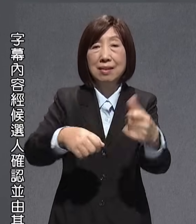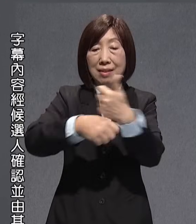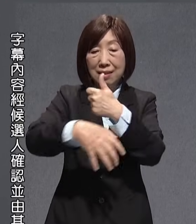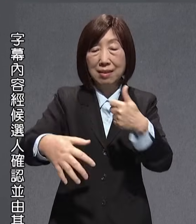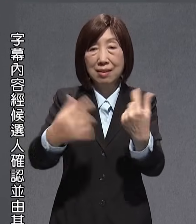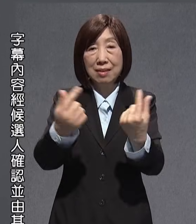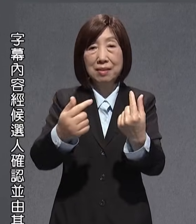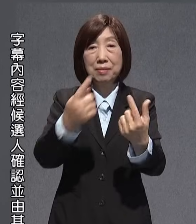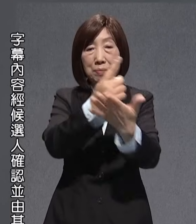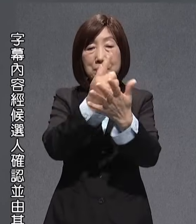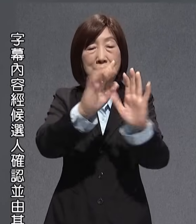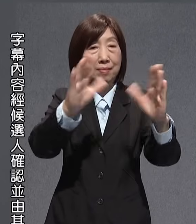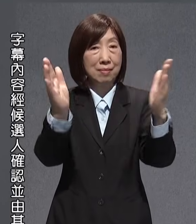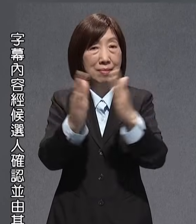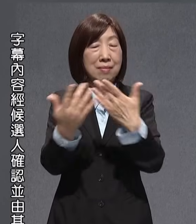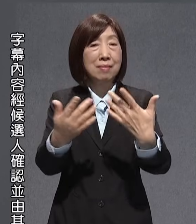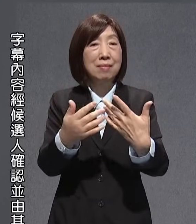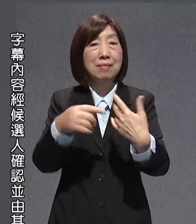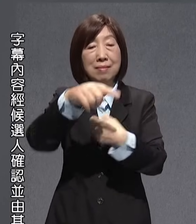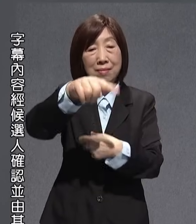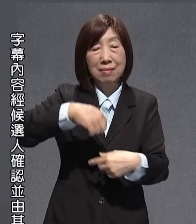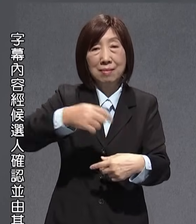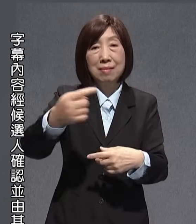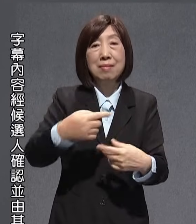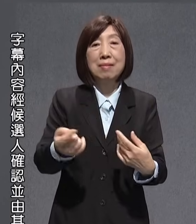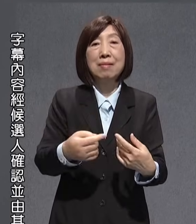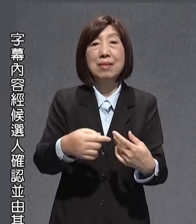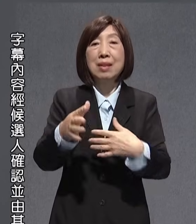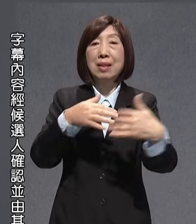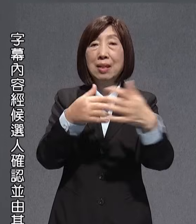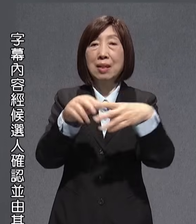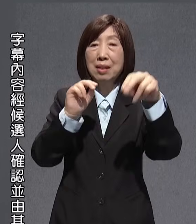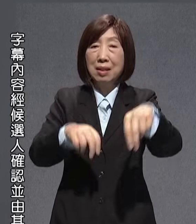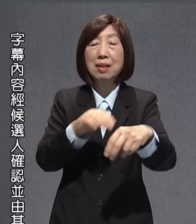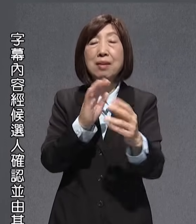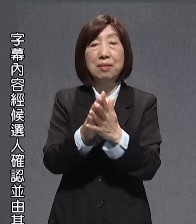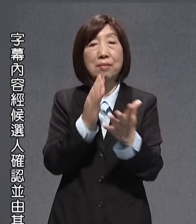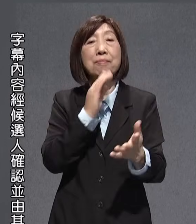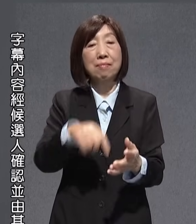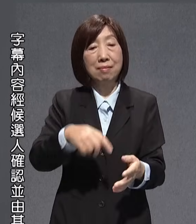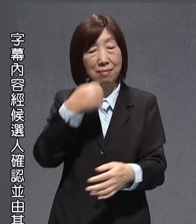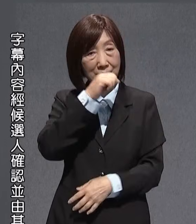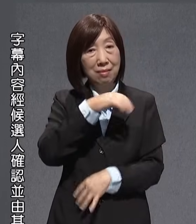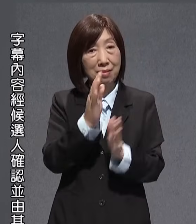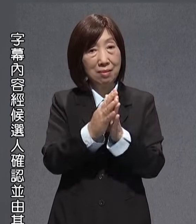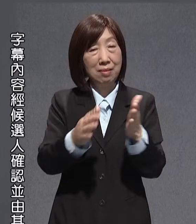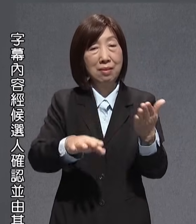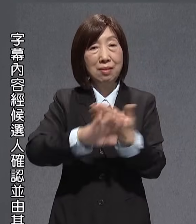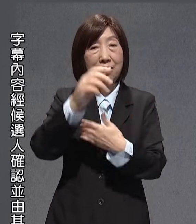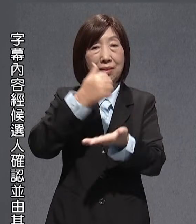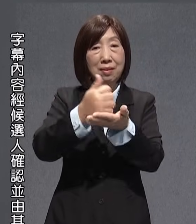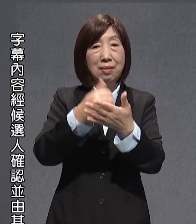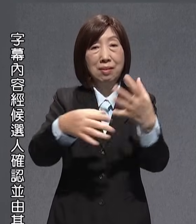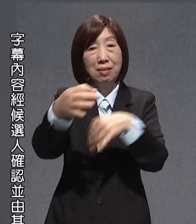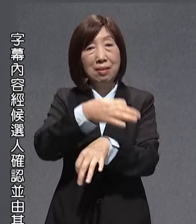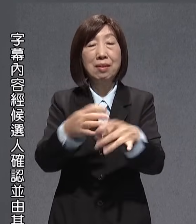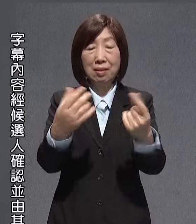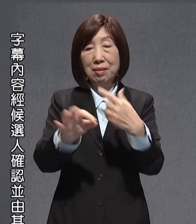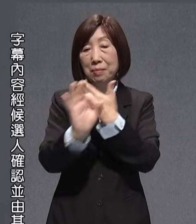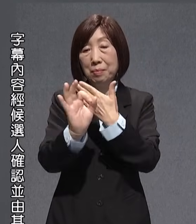的双边自由贸易协定，既然台湾的经济还是以外贸为主，我们都要尝试，也不要放